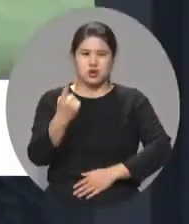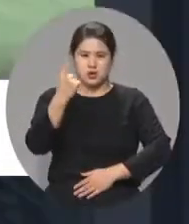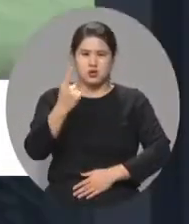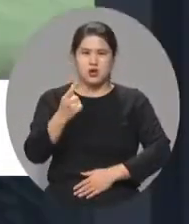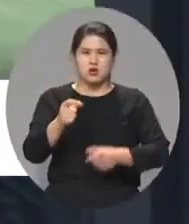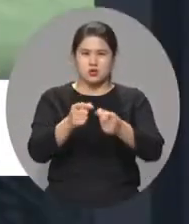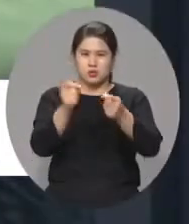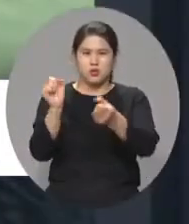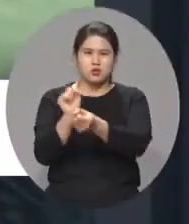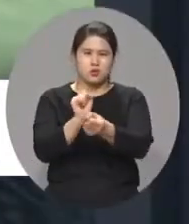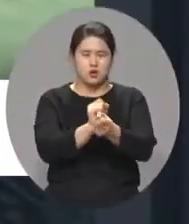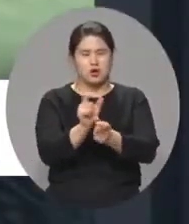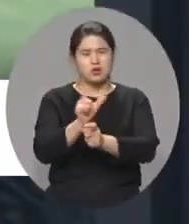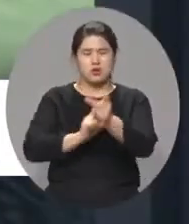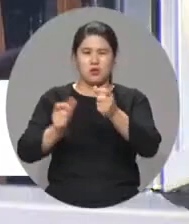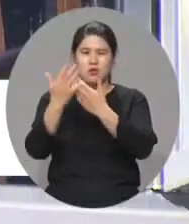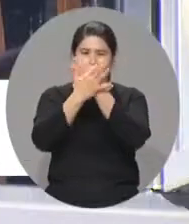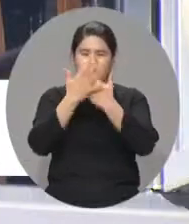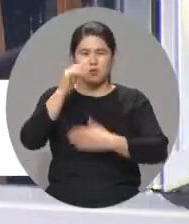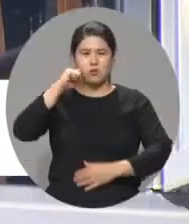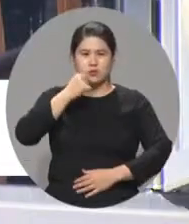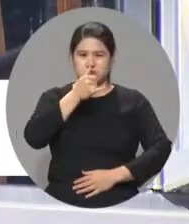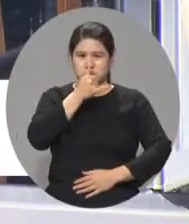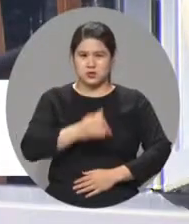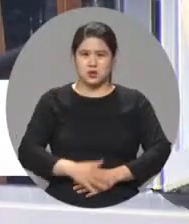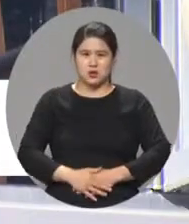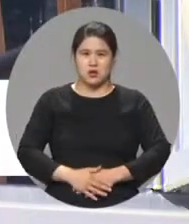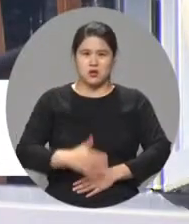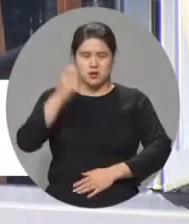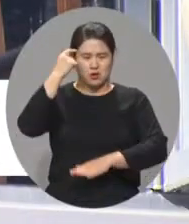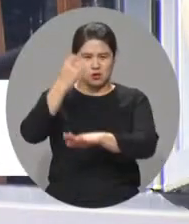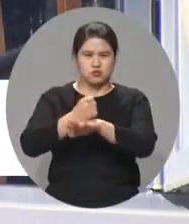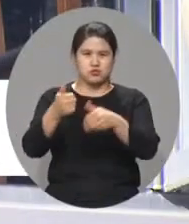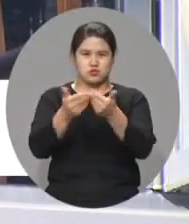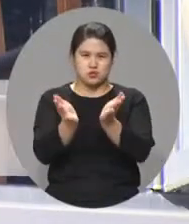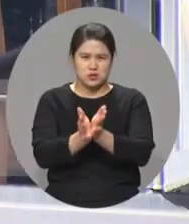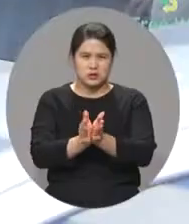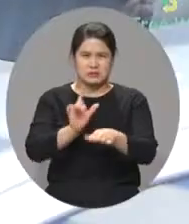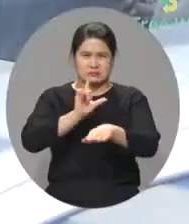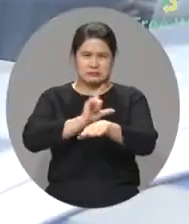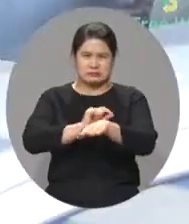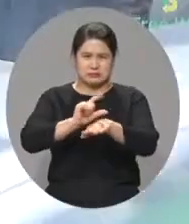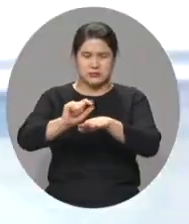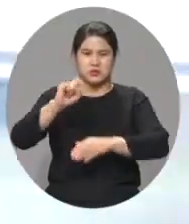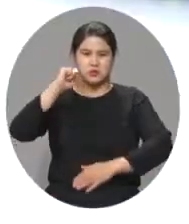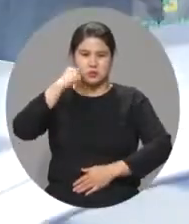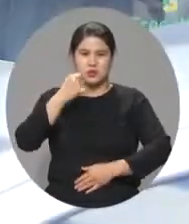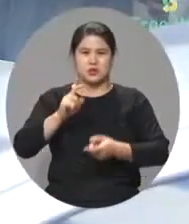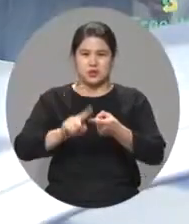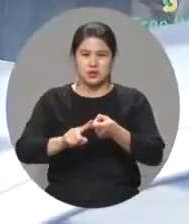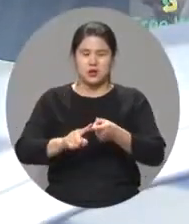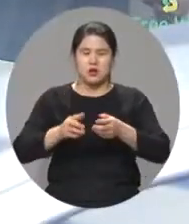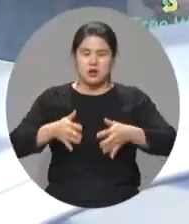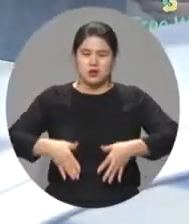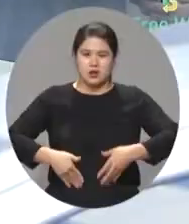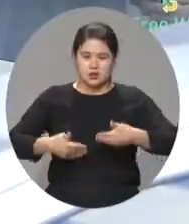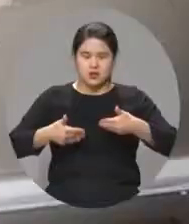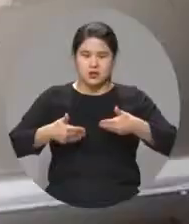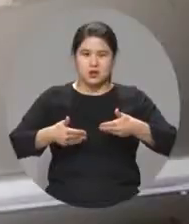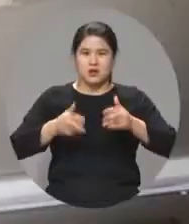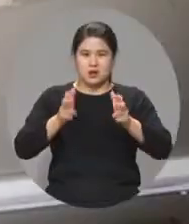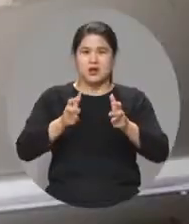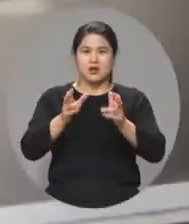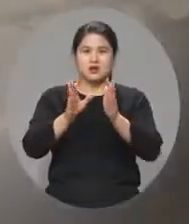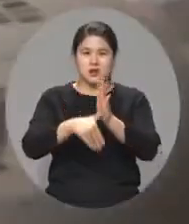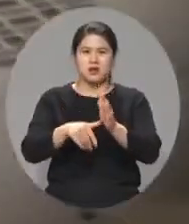전파 경로 예측 은 더 어려워진 상화 연구진은 특히 습도가 낮은 겨울철 환기 없이 난방기를 작동할 경우